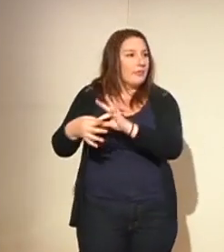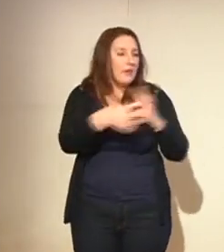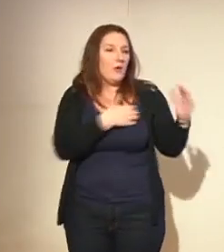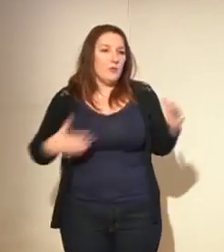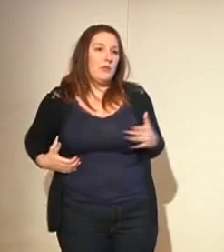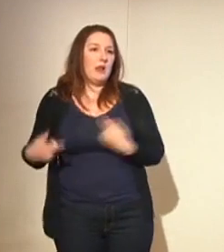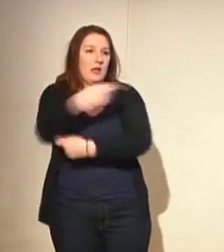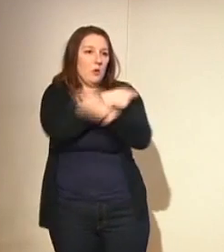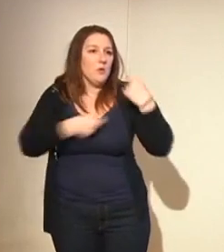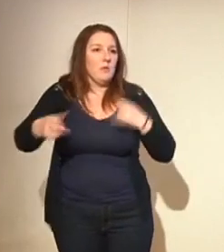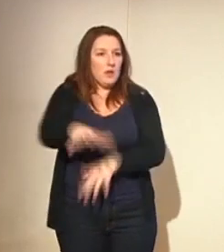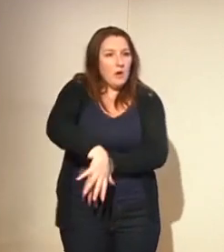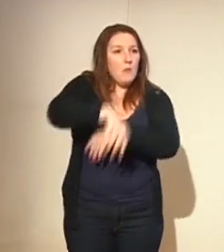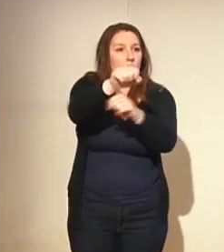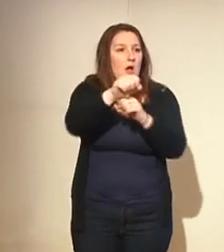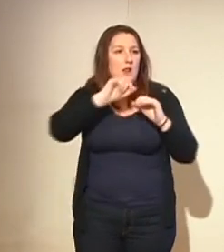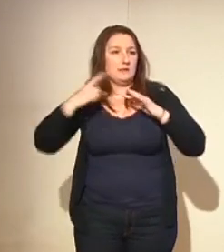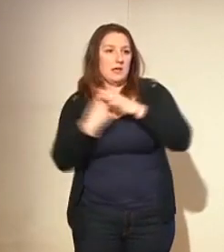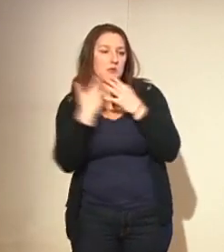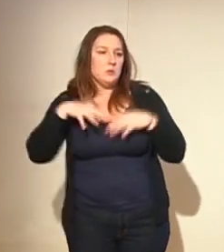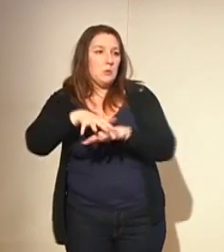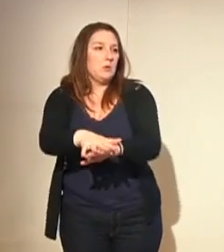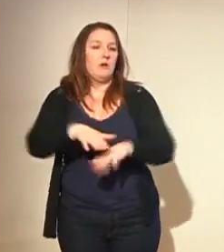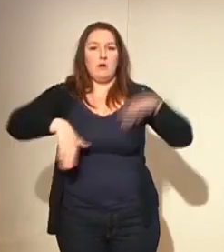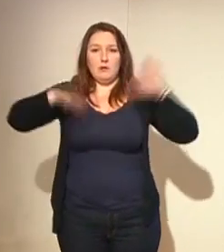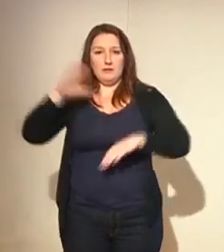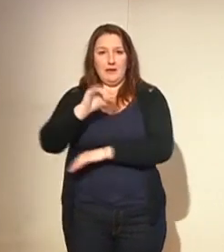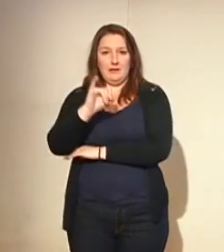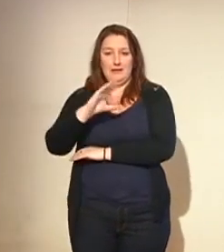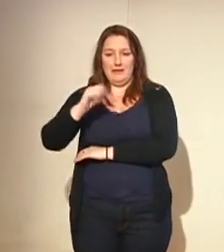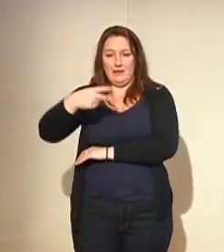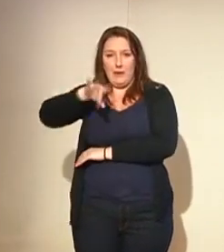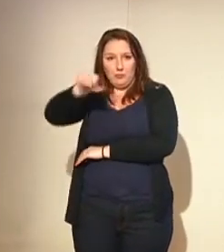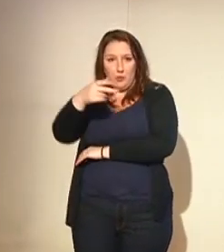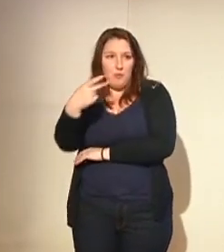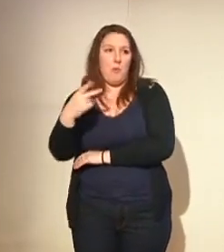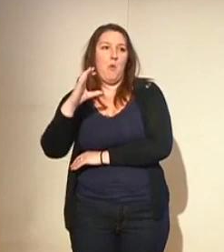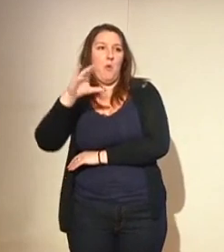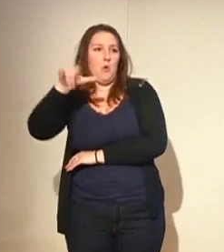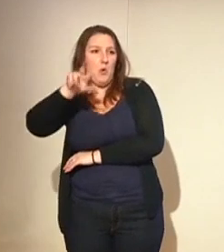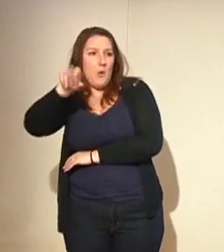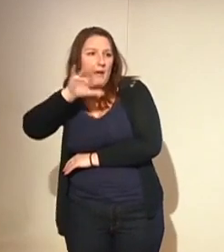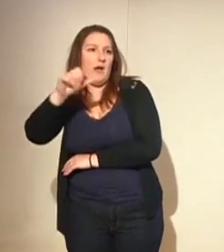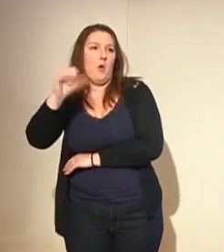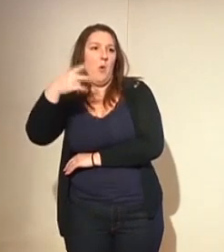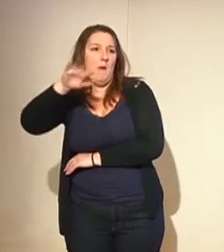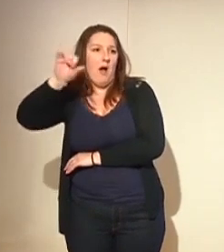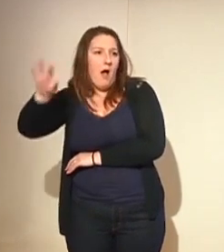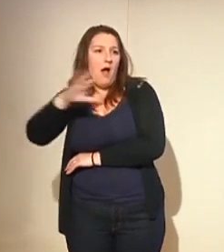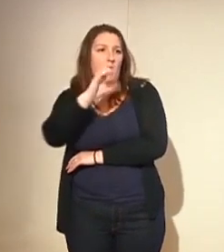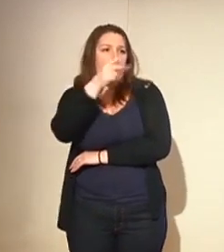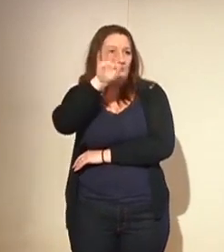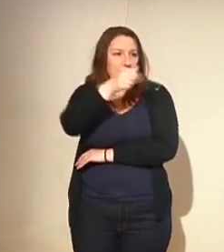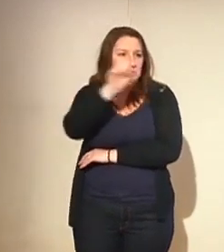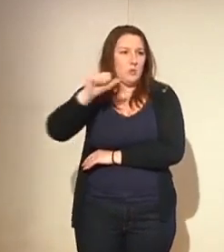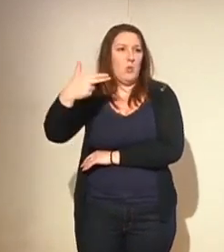l'économie l'emploi et l'insertion son candidat madame capdeepont monsieur clouer madame compara Monsieur confesson Madame